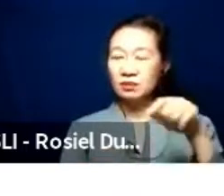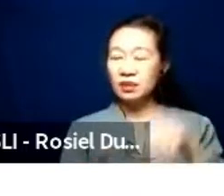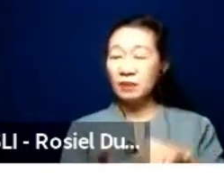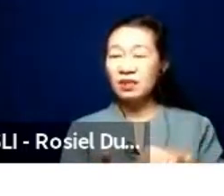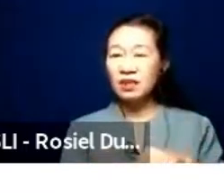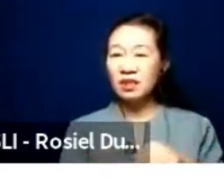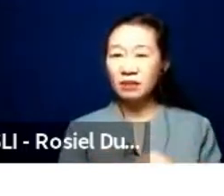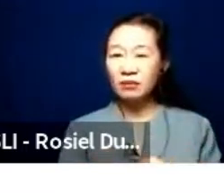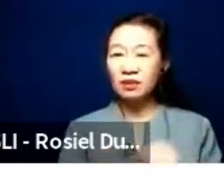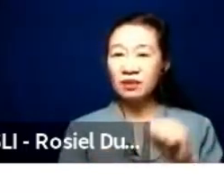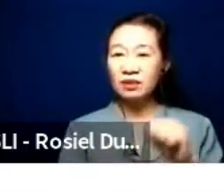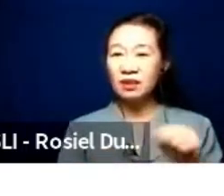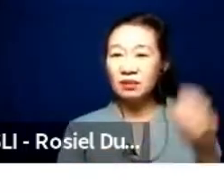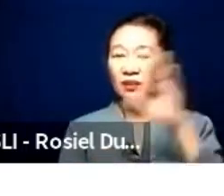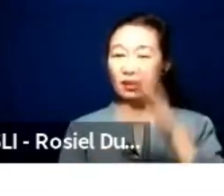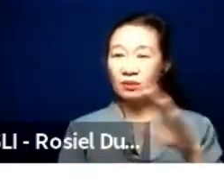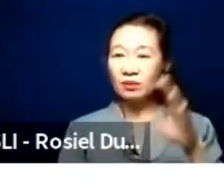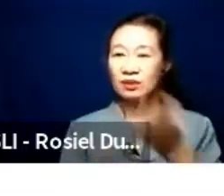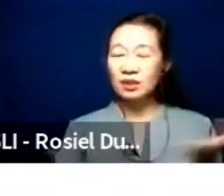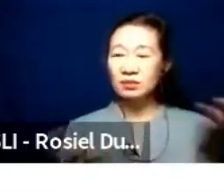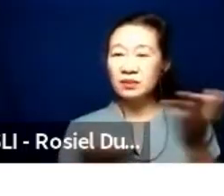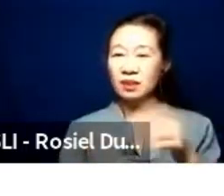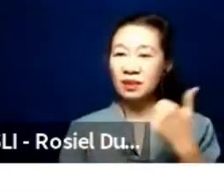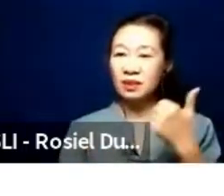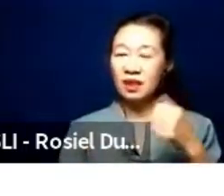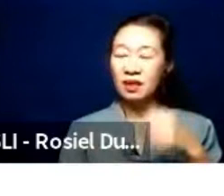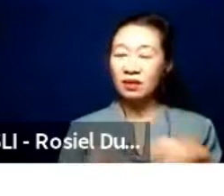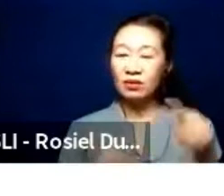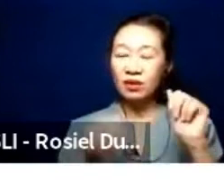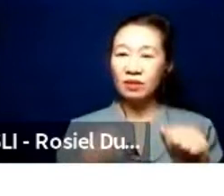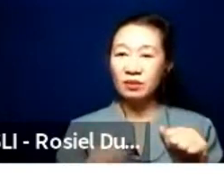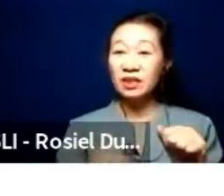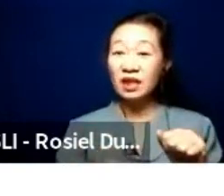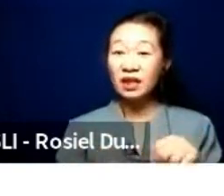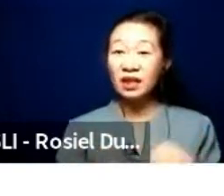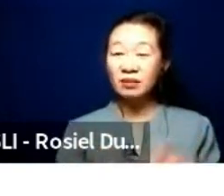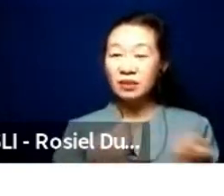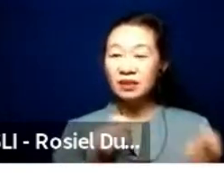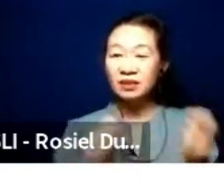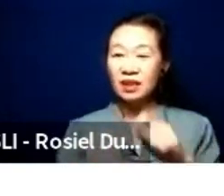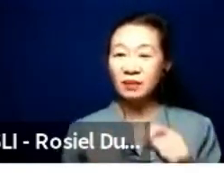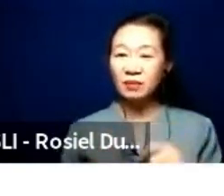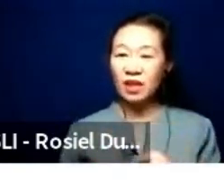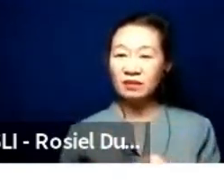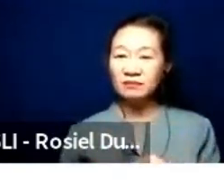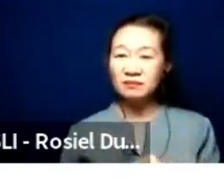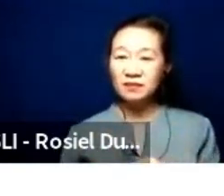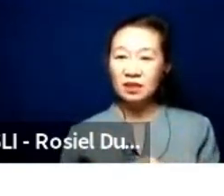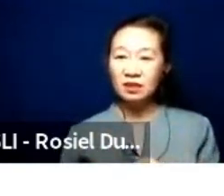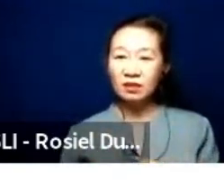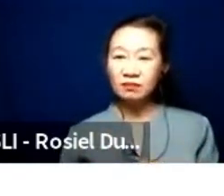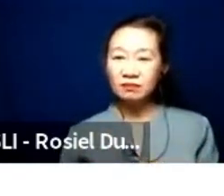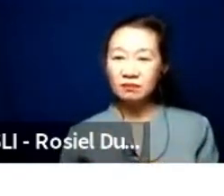yung pakikipag-usap natin sa ibang tao. Kaya niya bang mag-transition or mag-move from